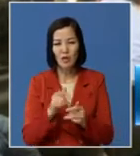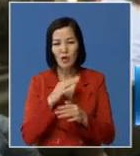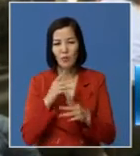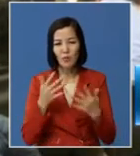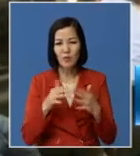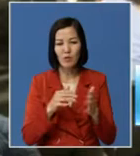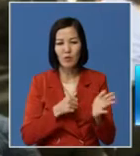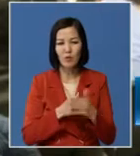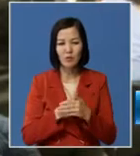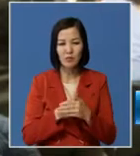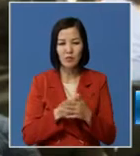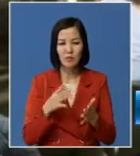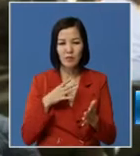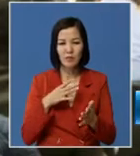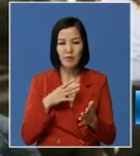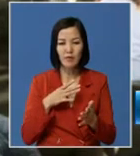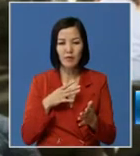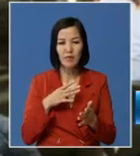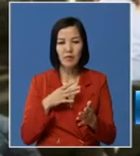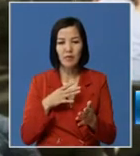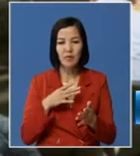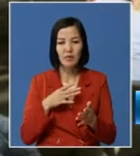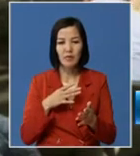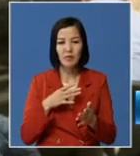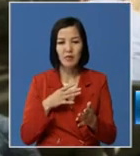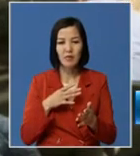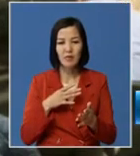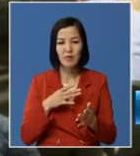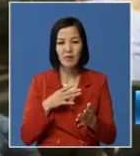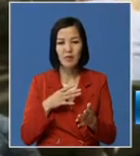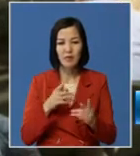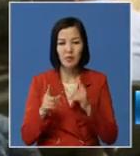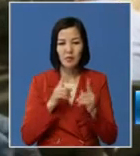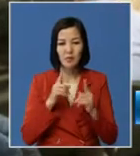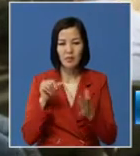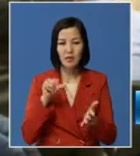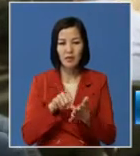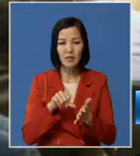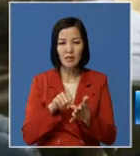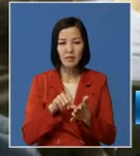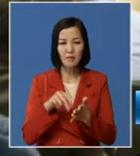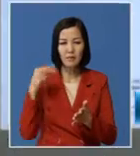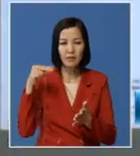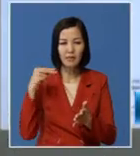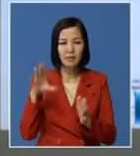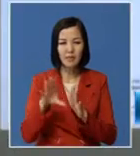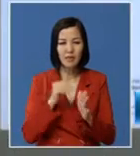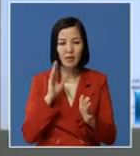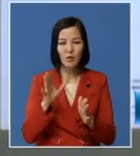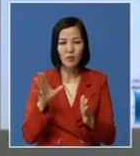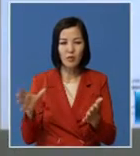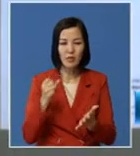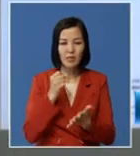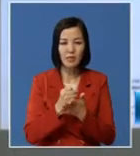ауылдар жабылып қалды. Соған мінекей мына осындай жиындарға қатынасып, міне президент сайлауы болады, кандидаттың